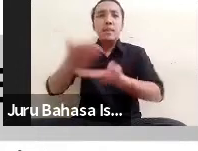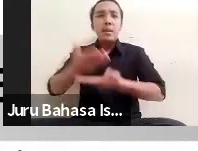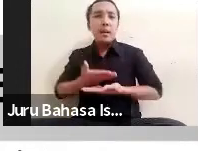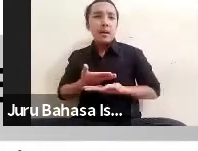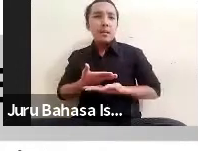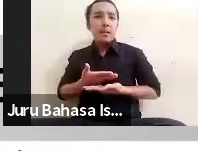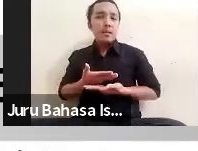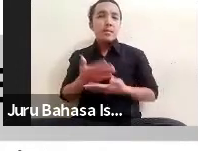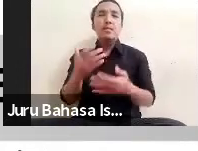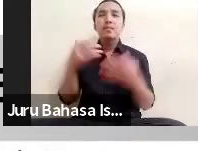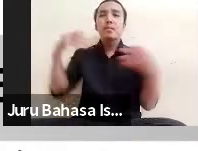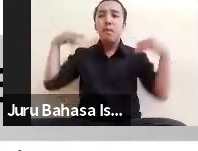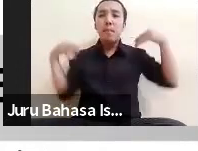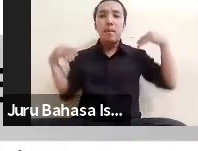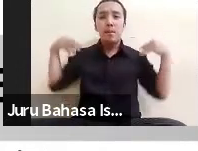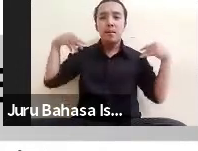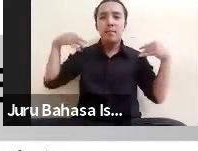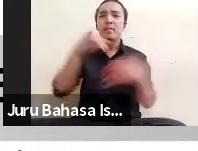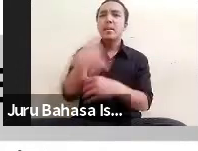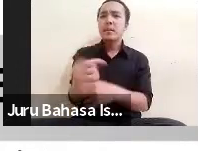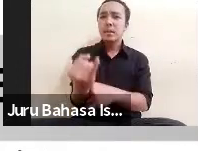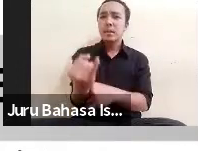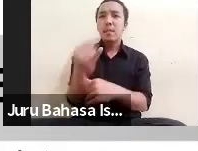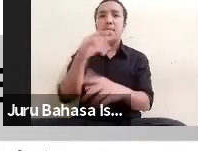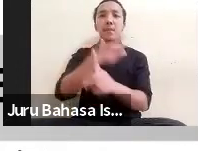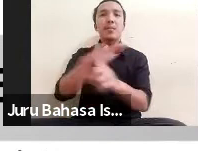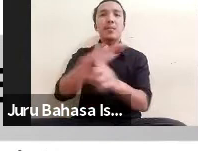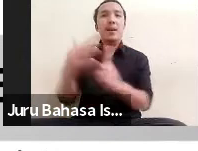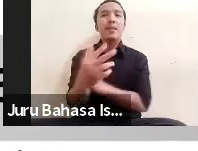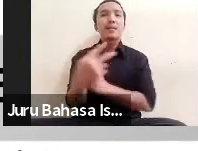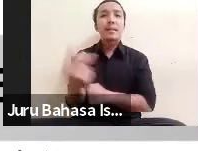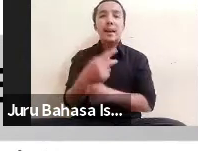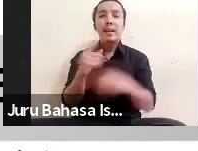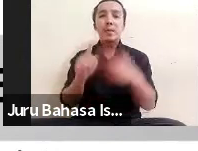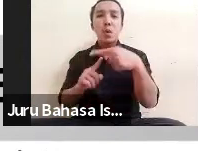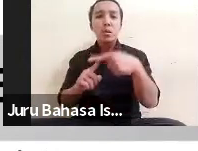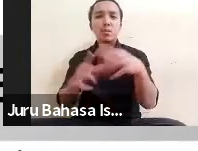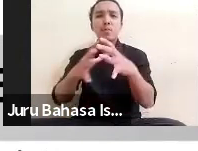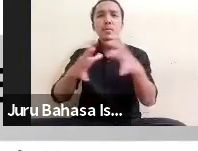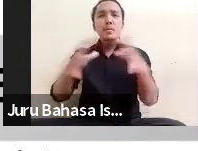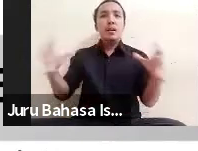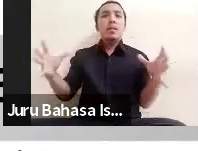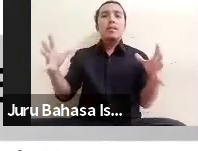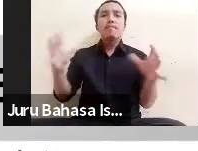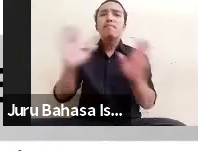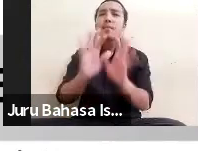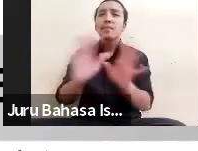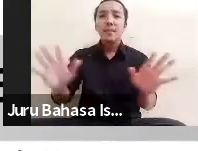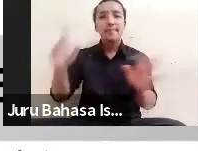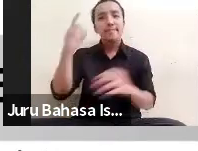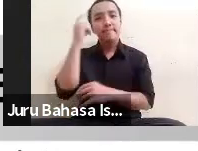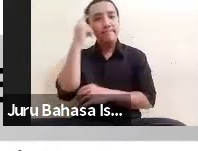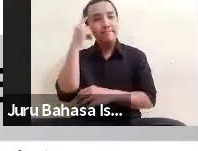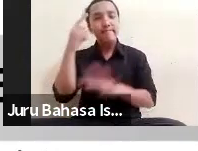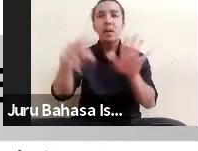difabel. Jadi di masyarakat kita PR yang terbesar adalah adanya stigma negatif, adanya stereotyping begitu,